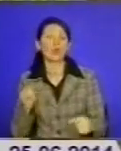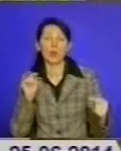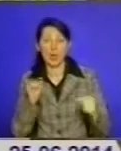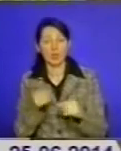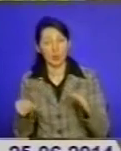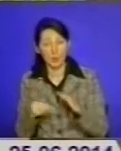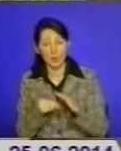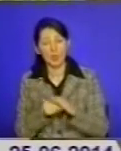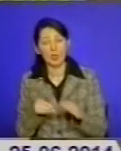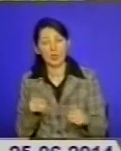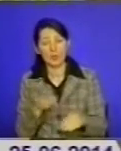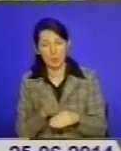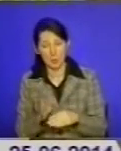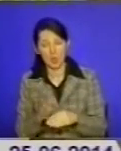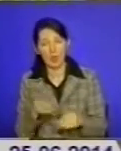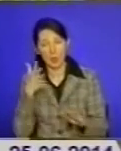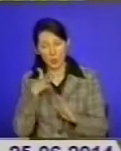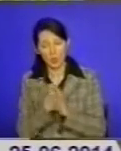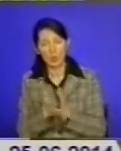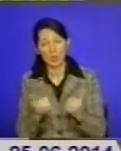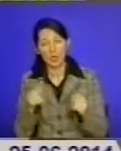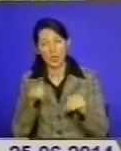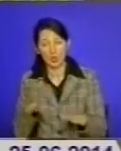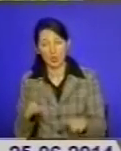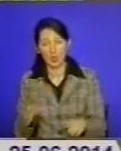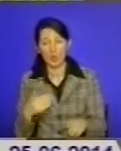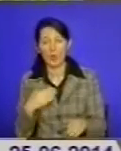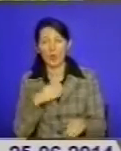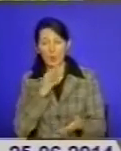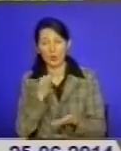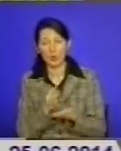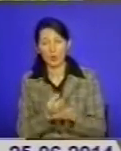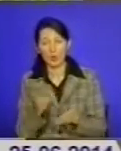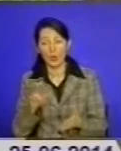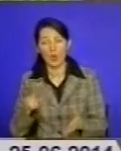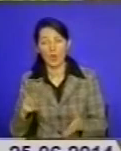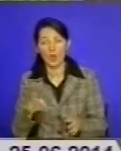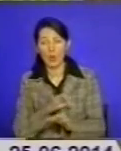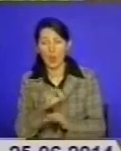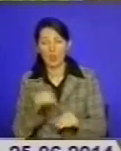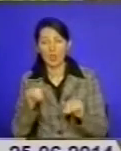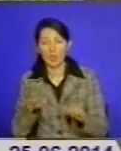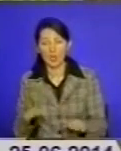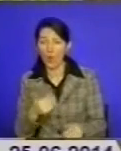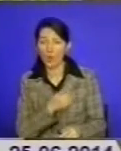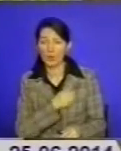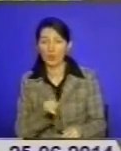і прозорість прийняття рішень. Тому ми наперед його презентуємо як проєкт рішення. Тому ми хочемо, щоб рішення